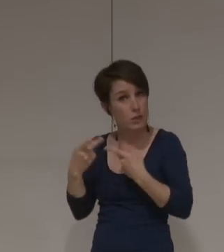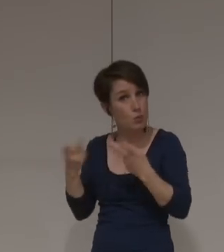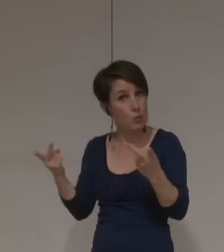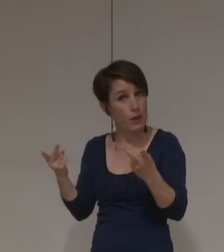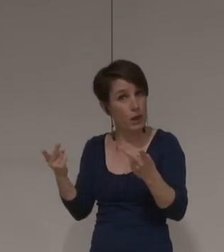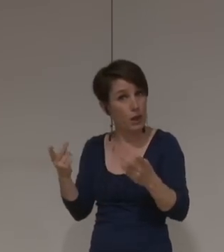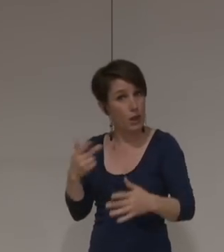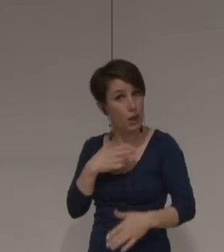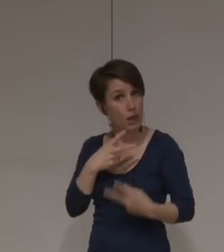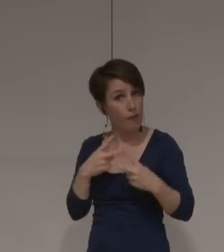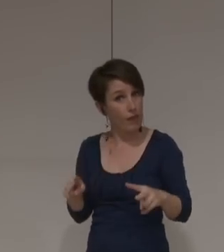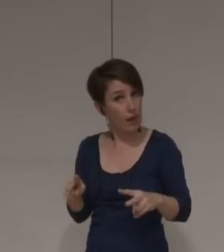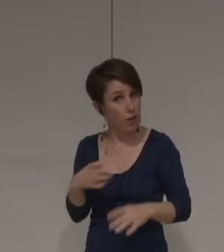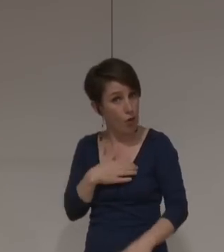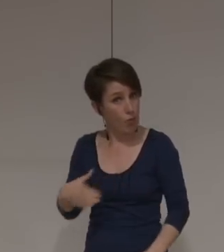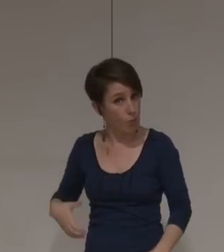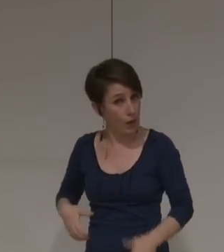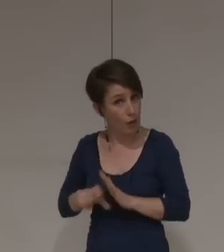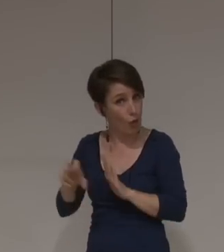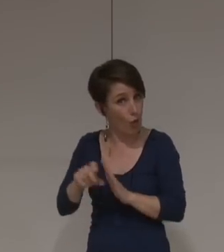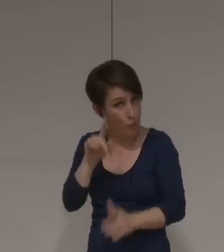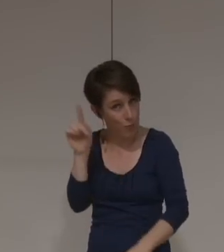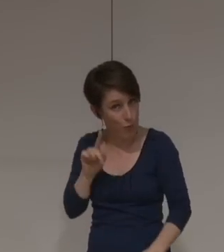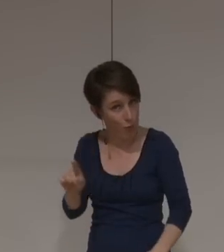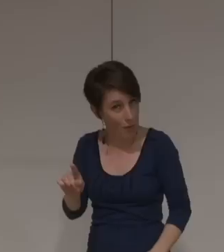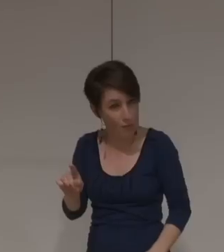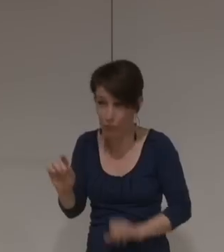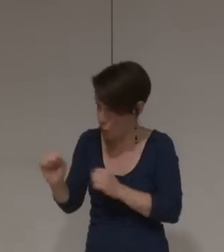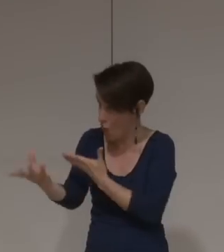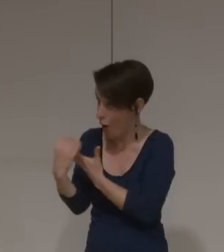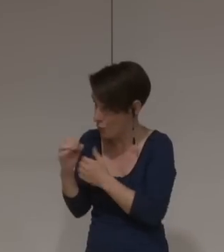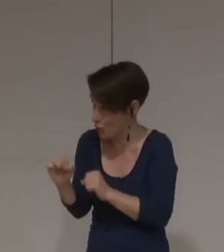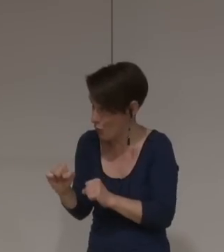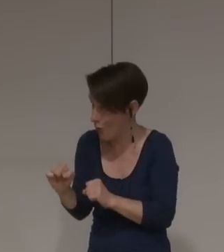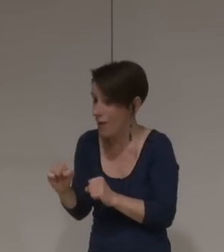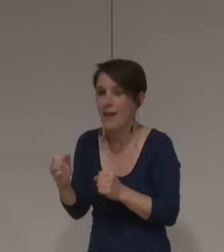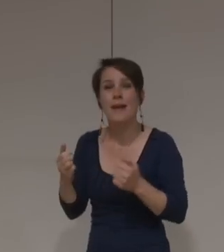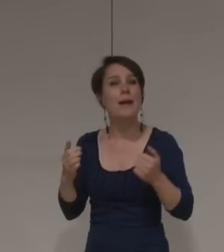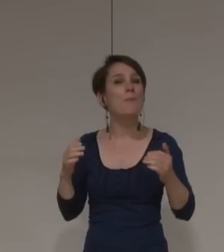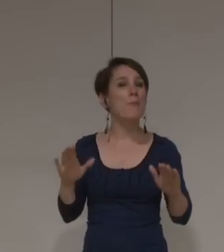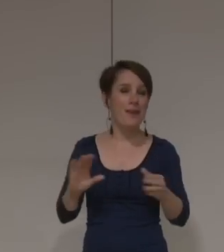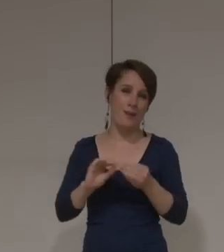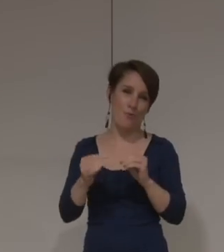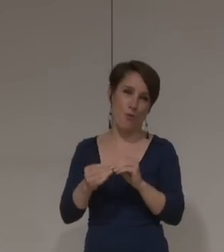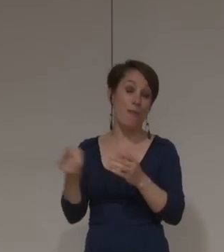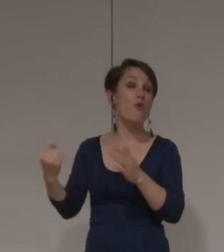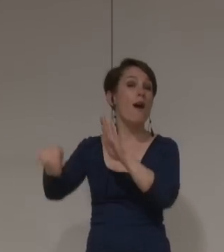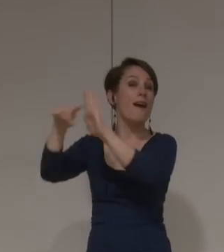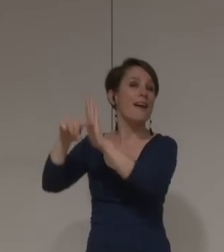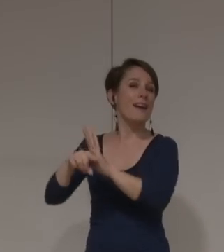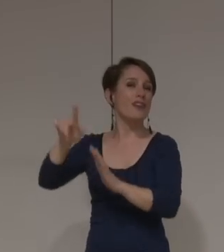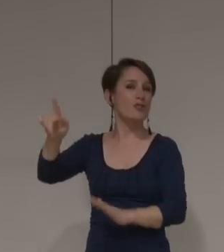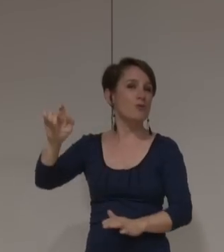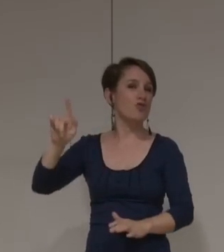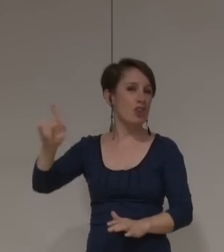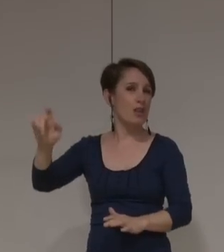communal mais vu les différences statutaires entre le régime g donc un régime d'industrie